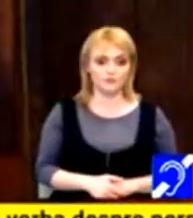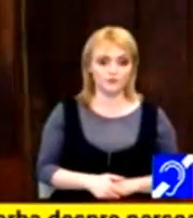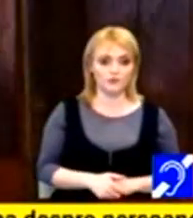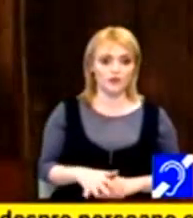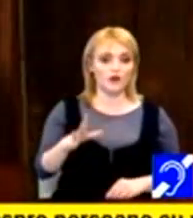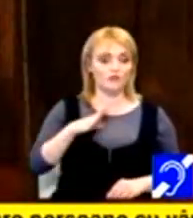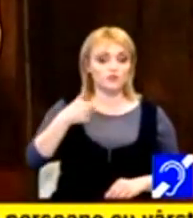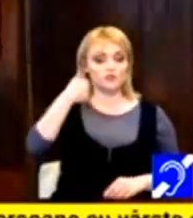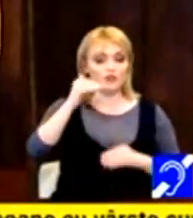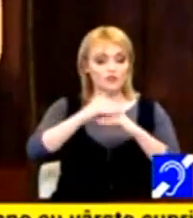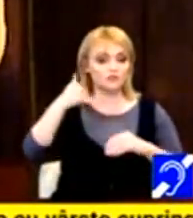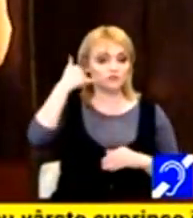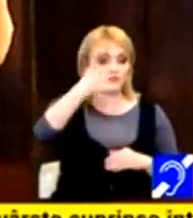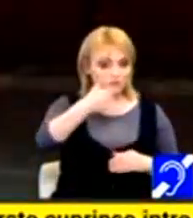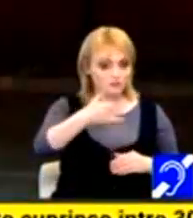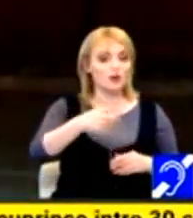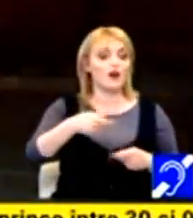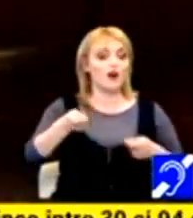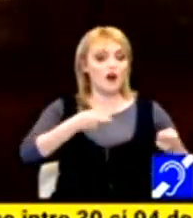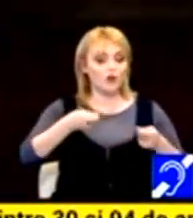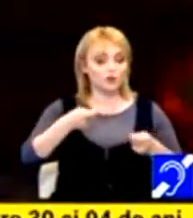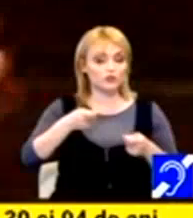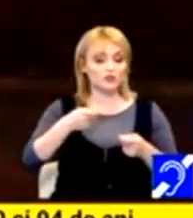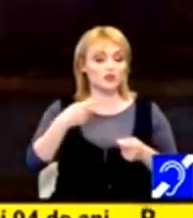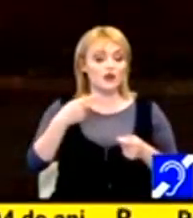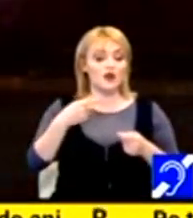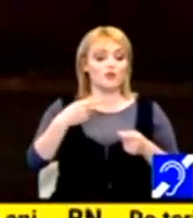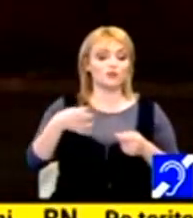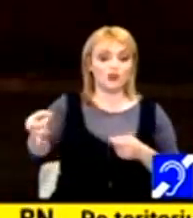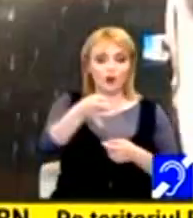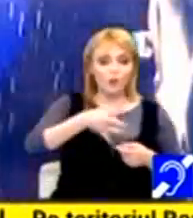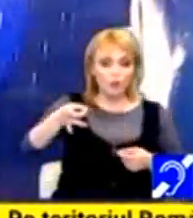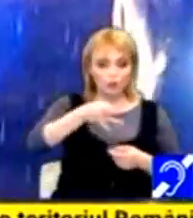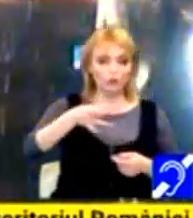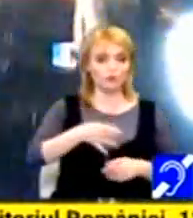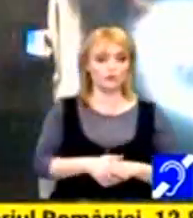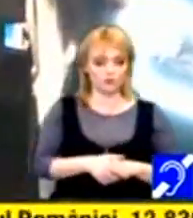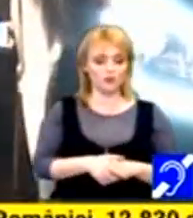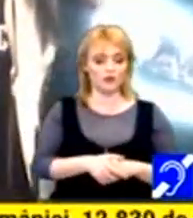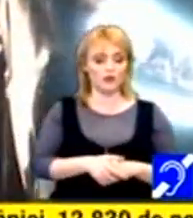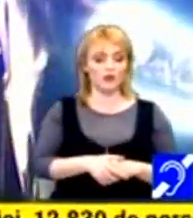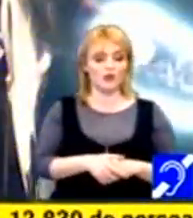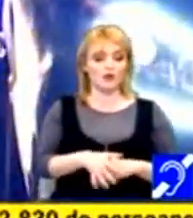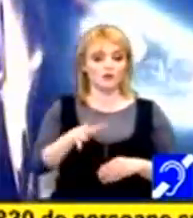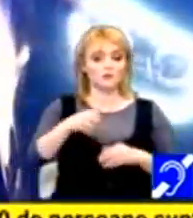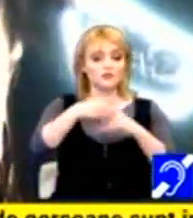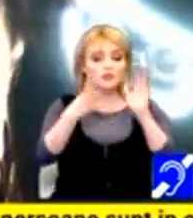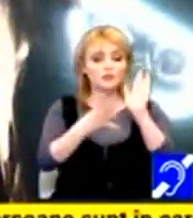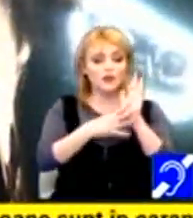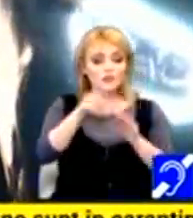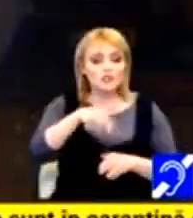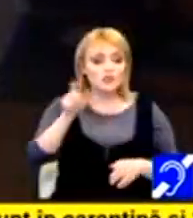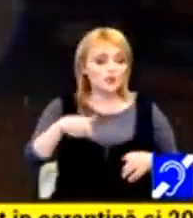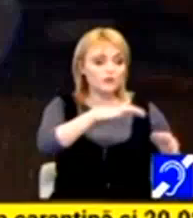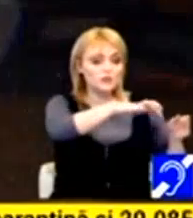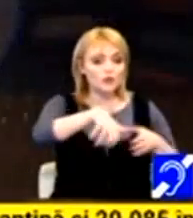Alarma a fost dată ieri seară, când autoritățile au descins în cartierul Poșta, unde 19 persoane confirmate cu noul coronavirus au fost luate